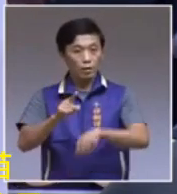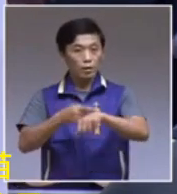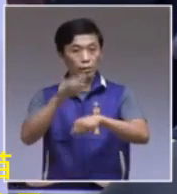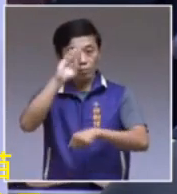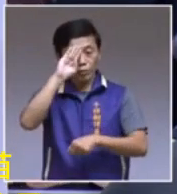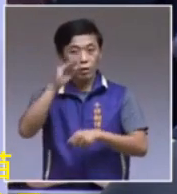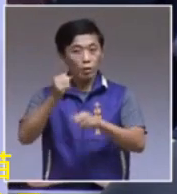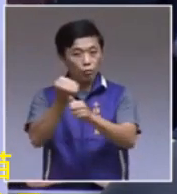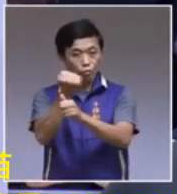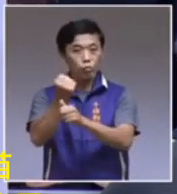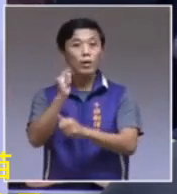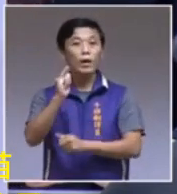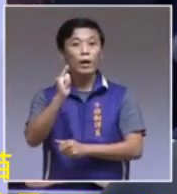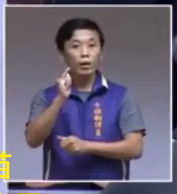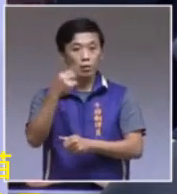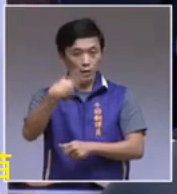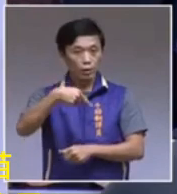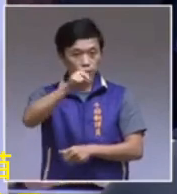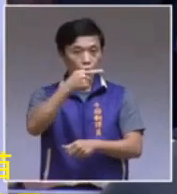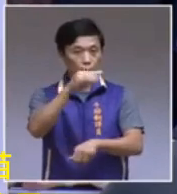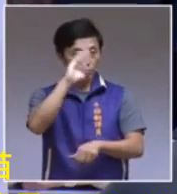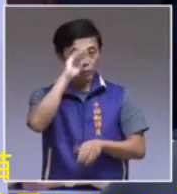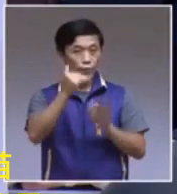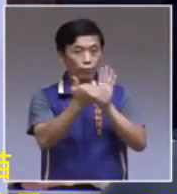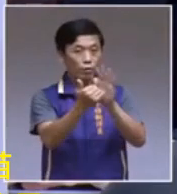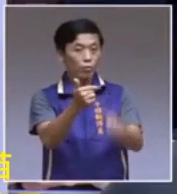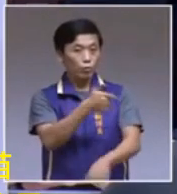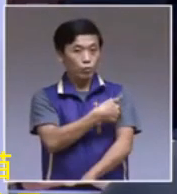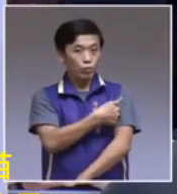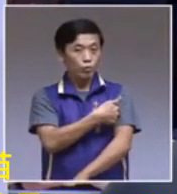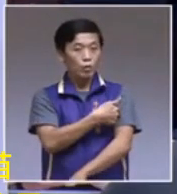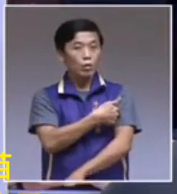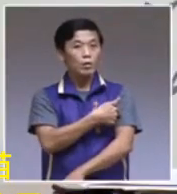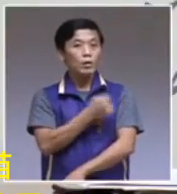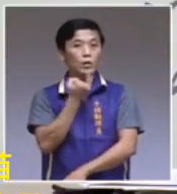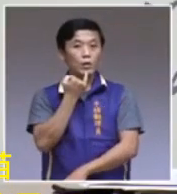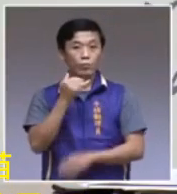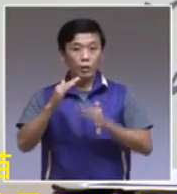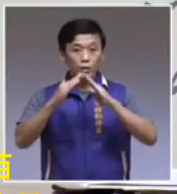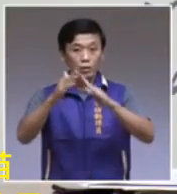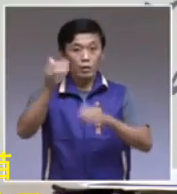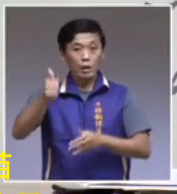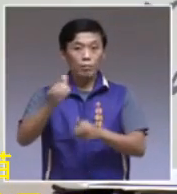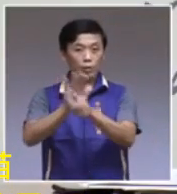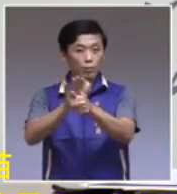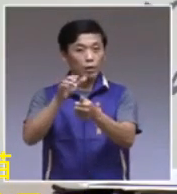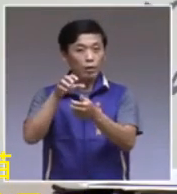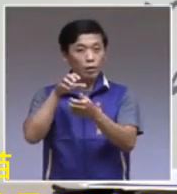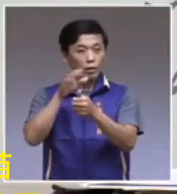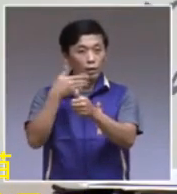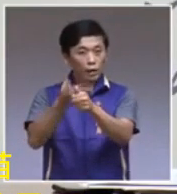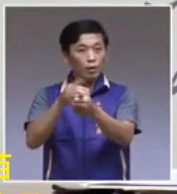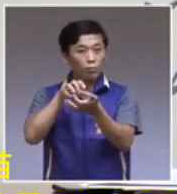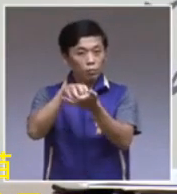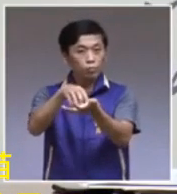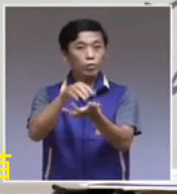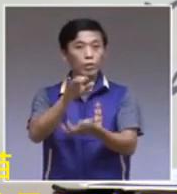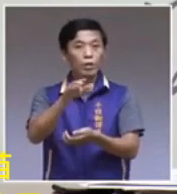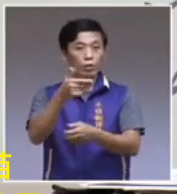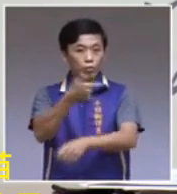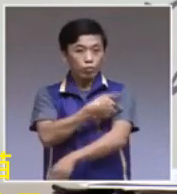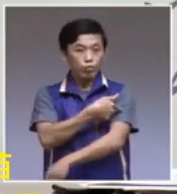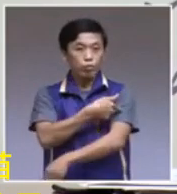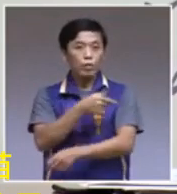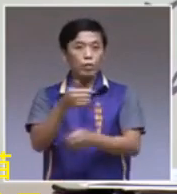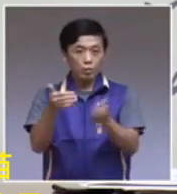接种。那稳定的时候，市长我给大家报警了哈，一定住会到哈，所以这时候就会